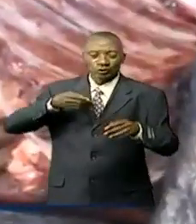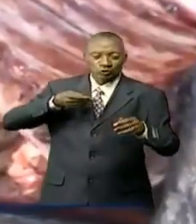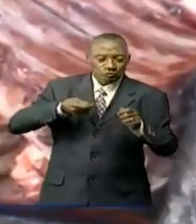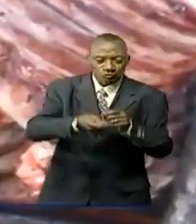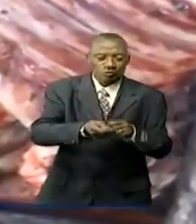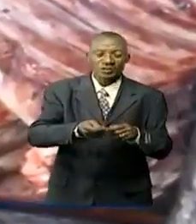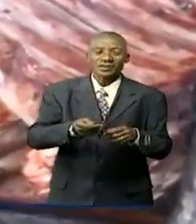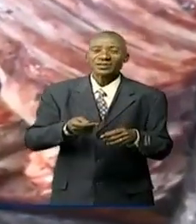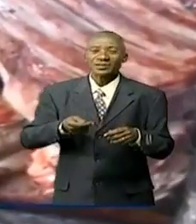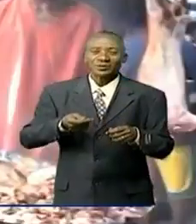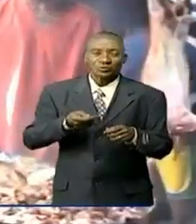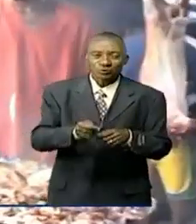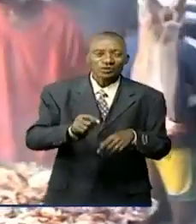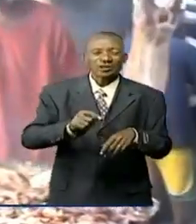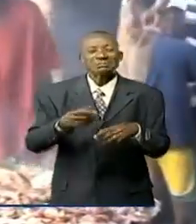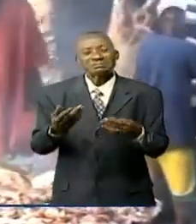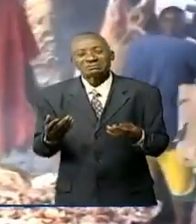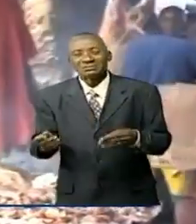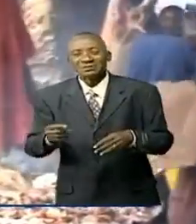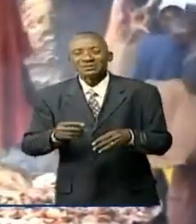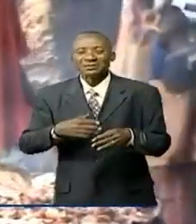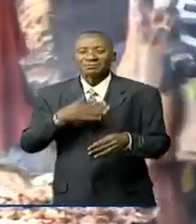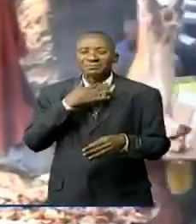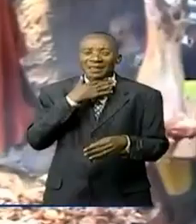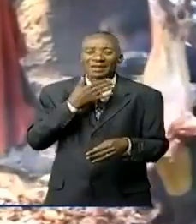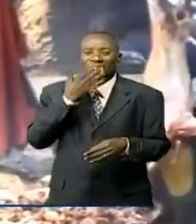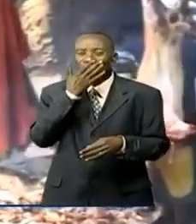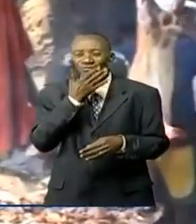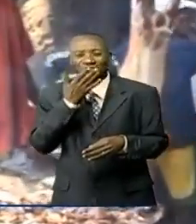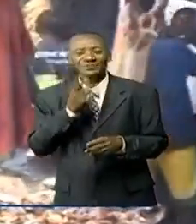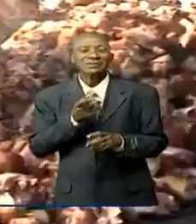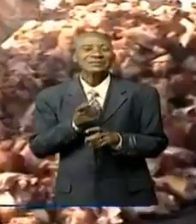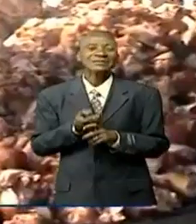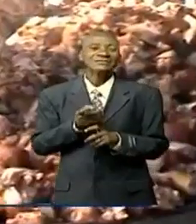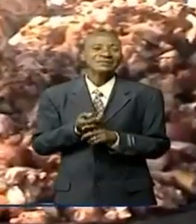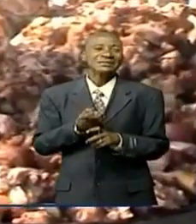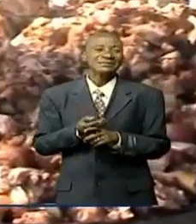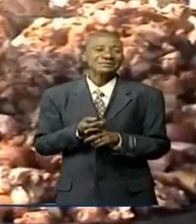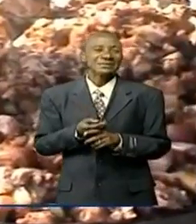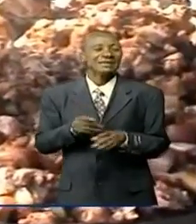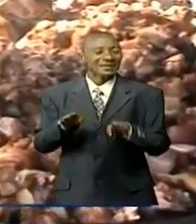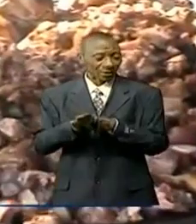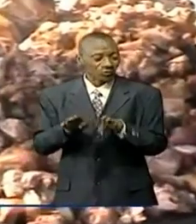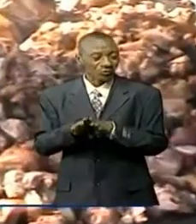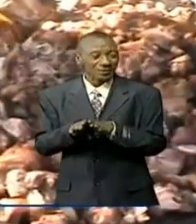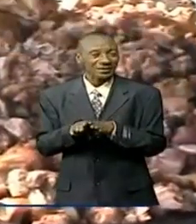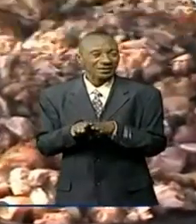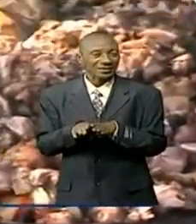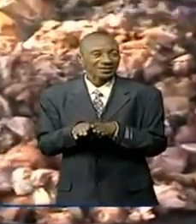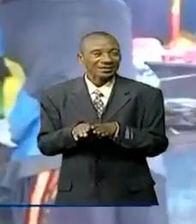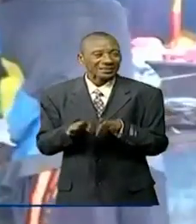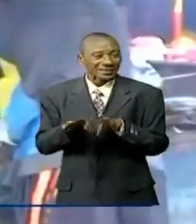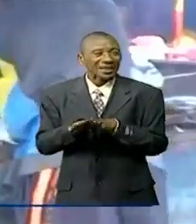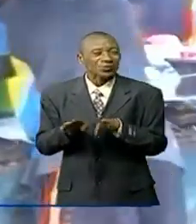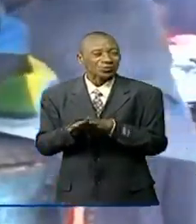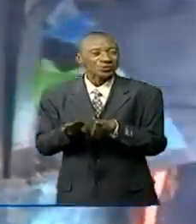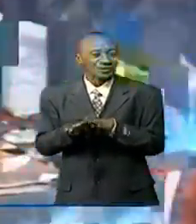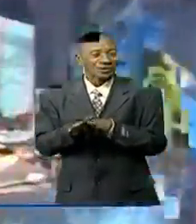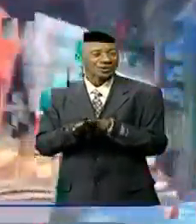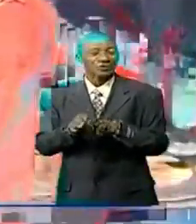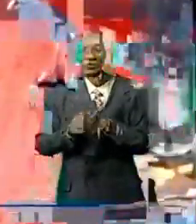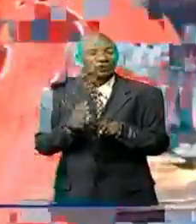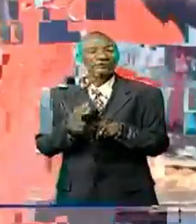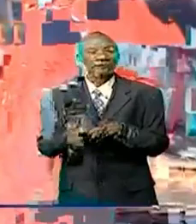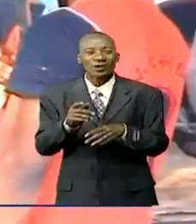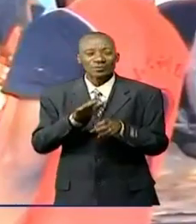sont mises à mal. L'installation de ces rôtisseries des fortunes est souvent pratiquée en violation des préalables